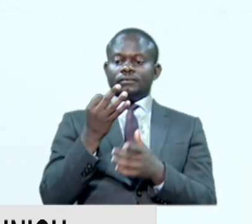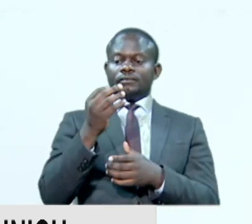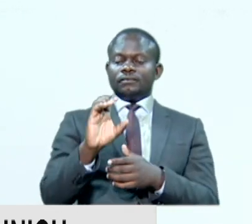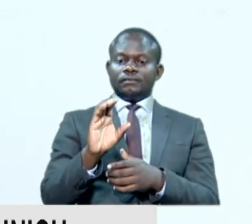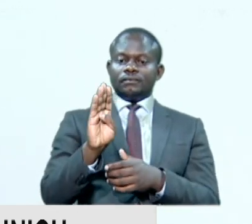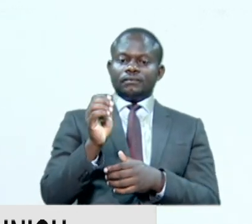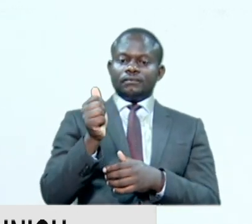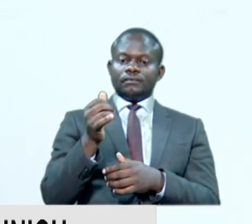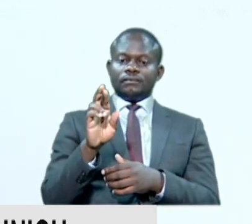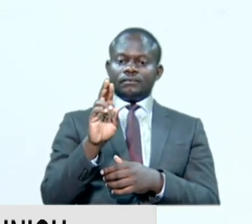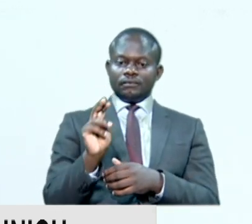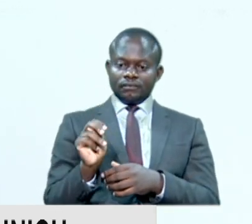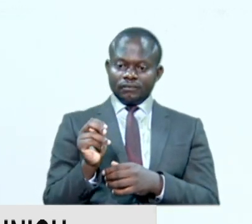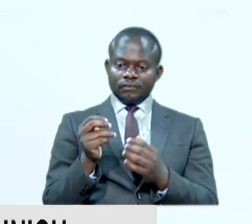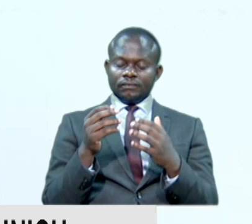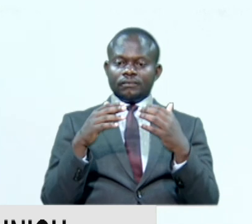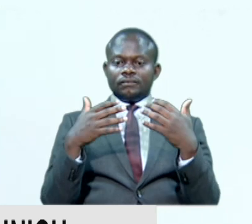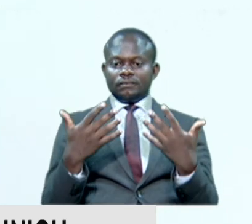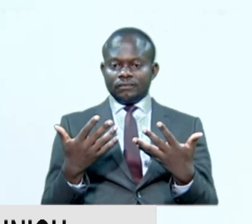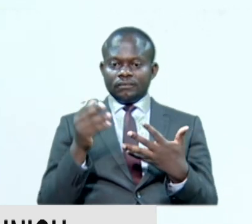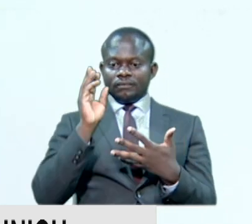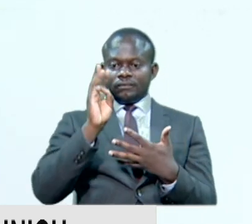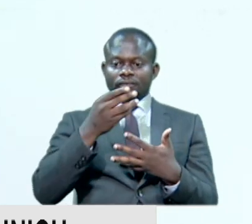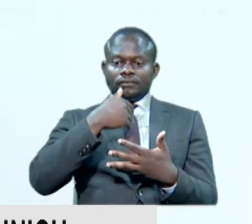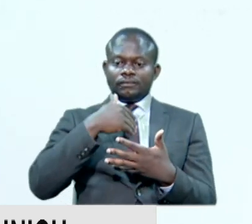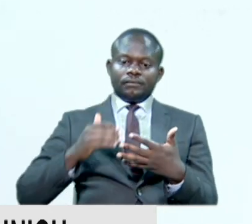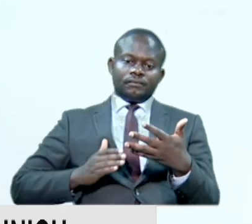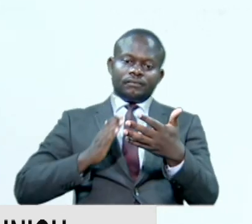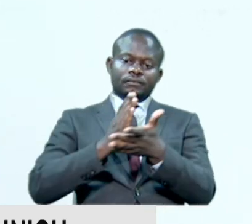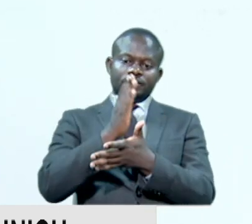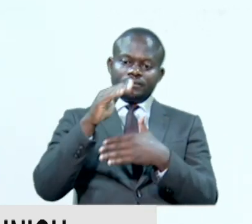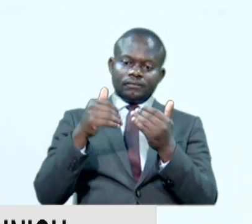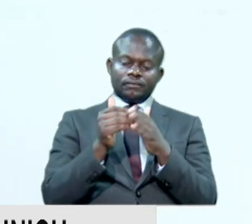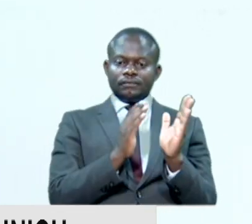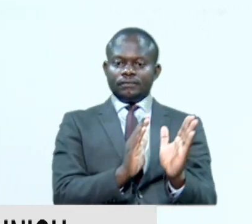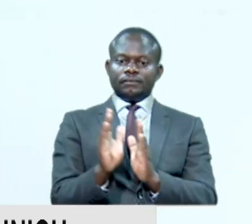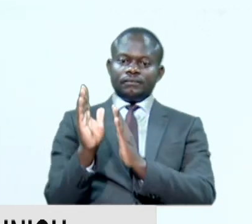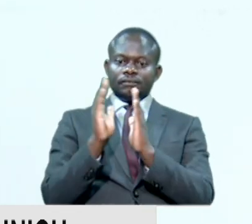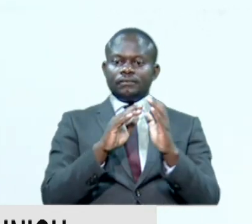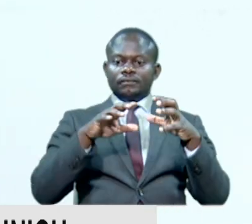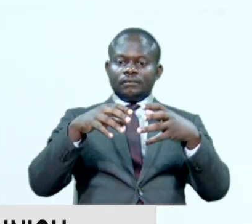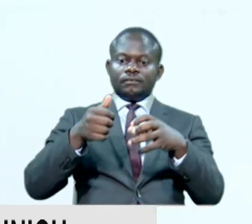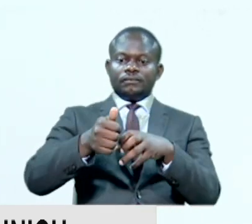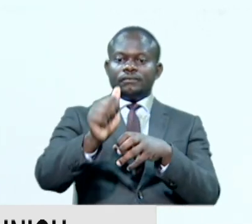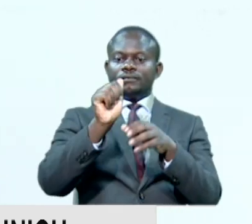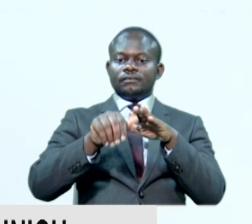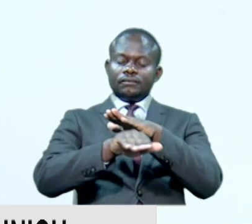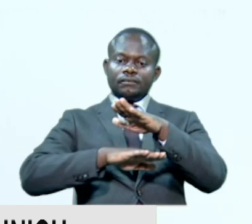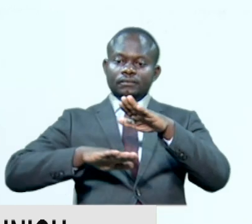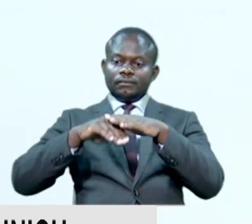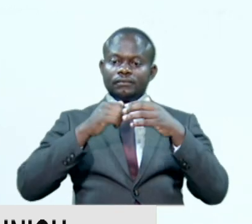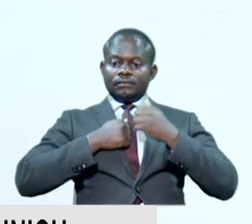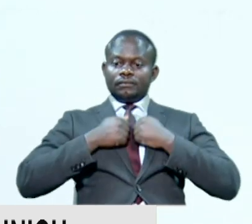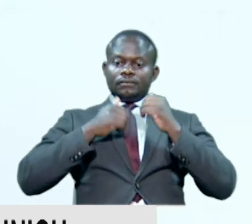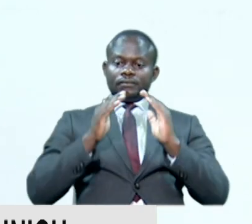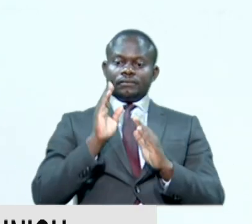Bayern aho noneho tuzaba dufite n'uburenganzira bwo gutegura icyiciro cyarwo kibanze mu Rwanda